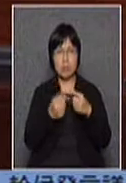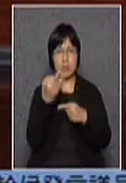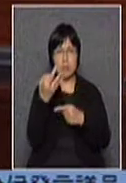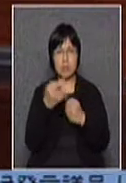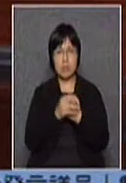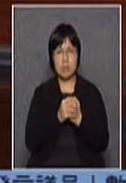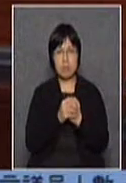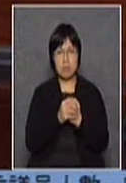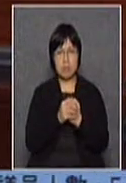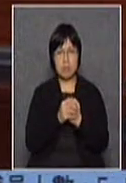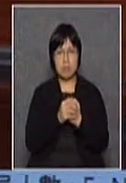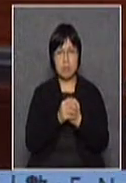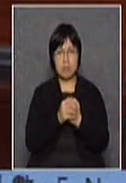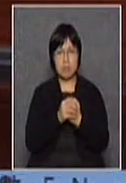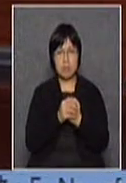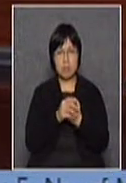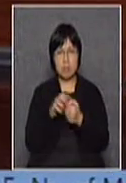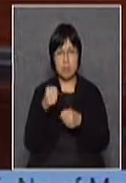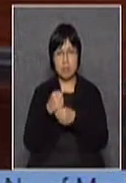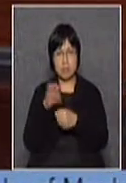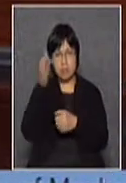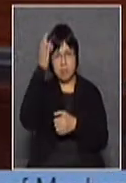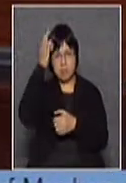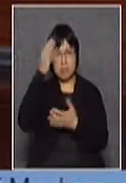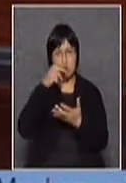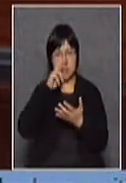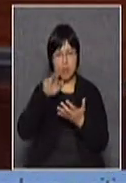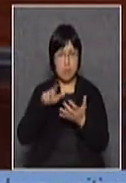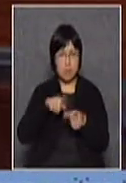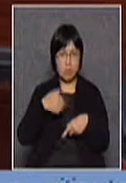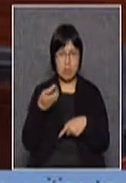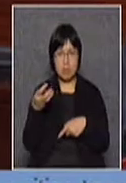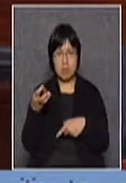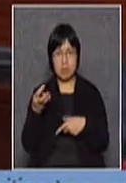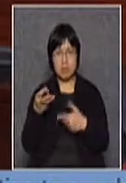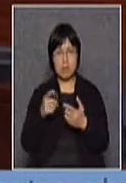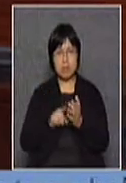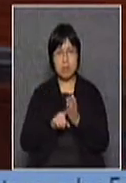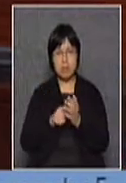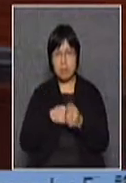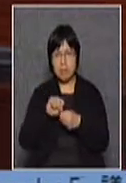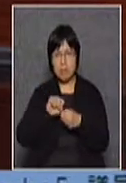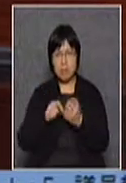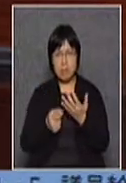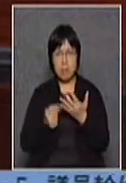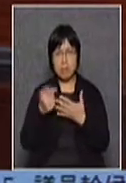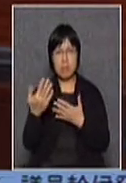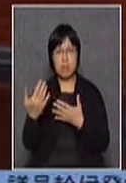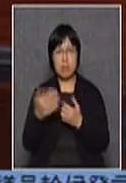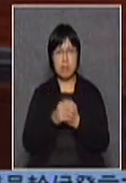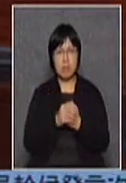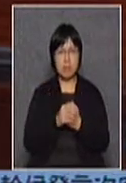的在職貧窮，你再睇翻嗰啲低收入人士嗰個嘅升幅咧，當然有咗呢一個